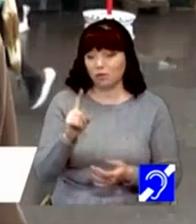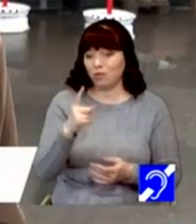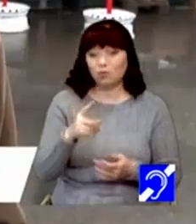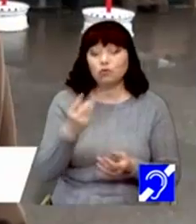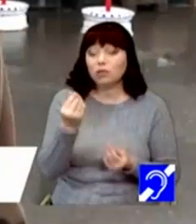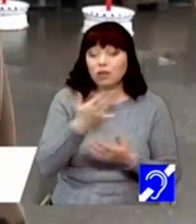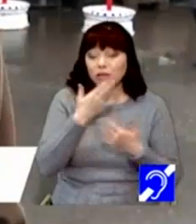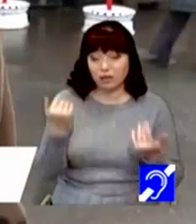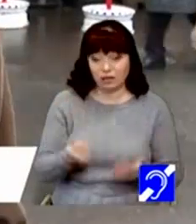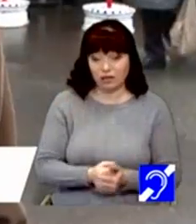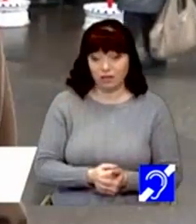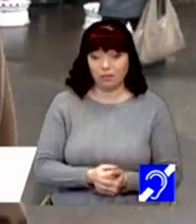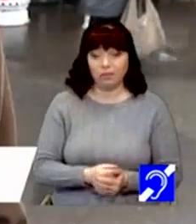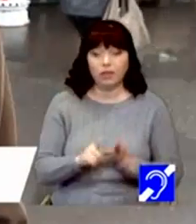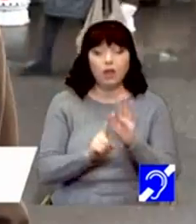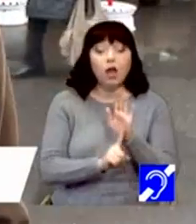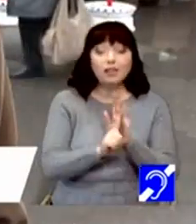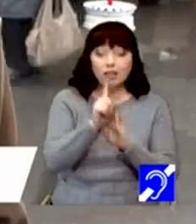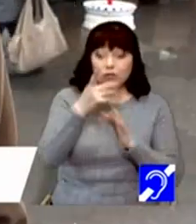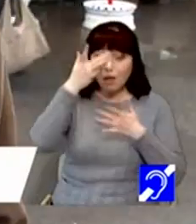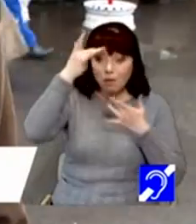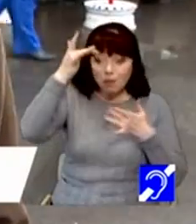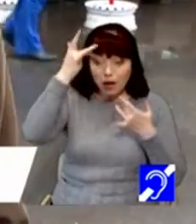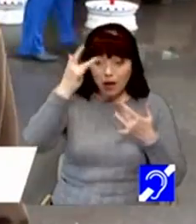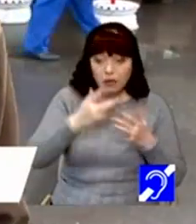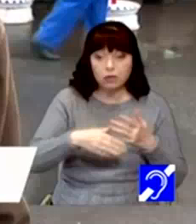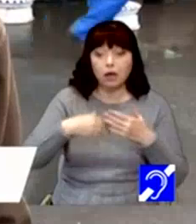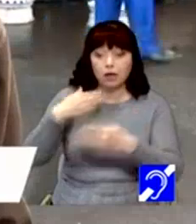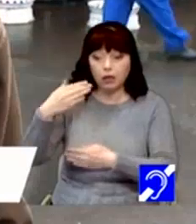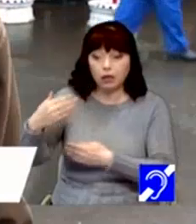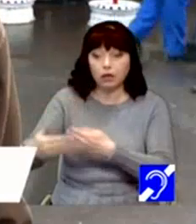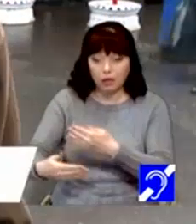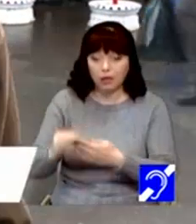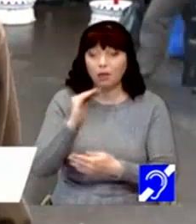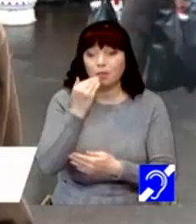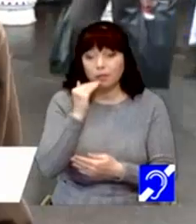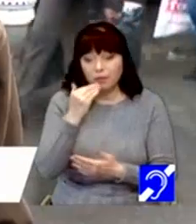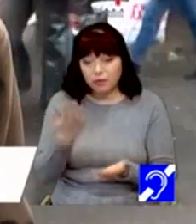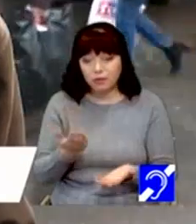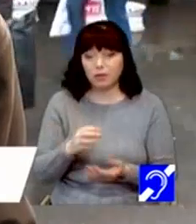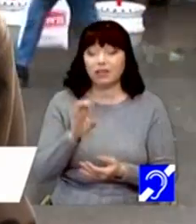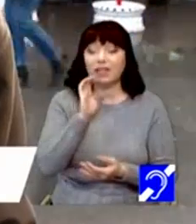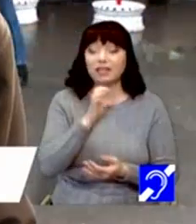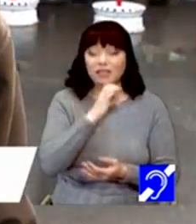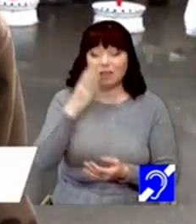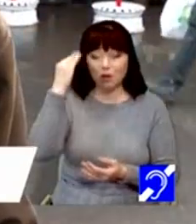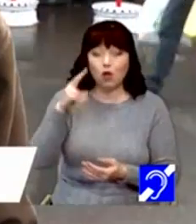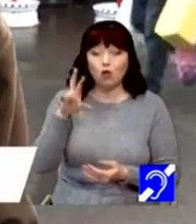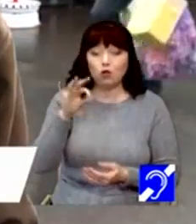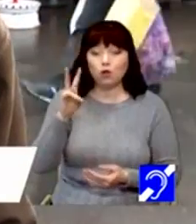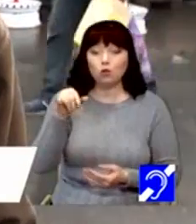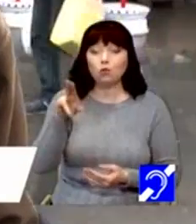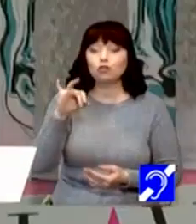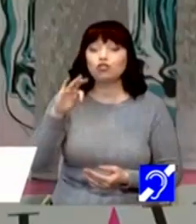ca cu pas că Începând și pe ceea ce ar fi putut prăjituri nordul Moldovei dondușeni sunt